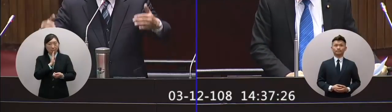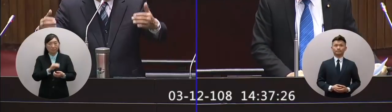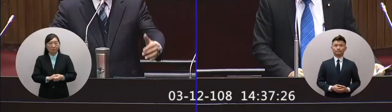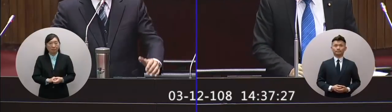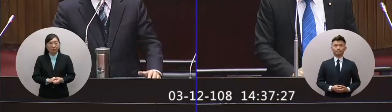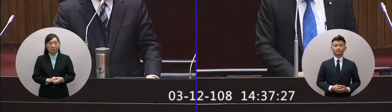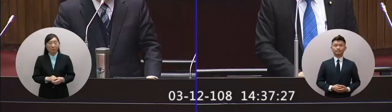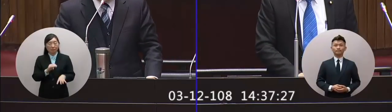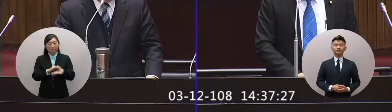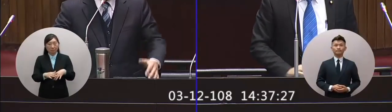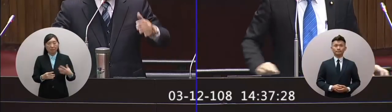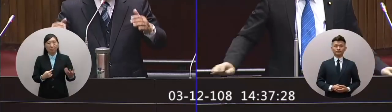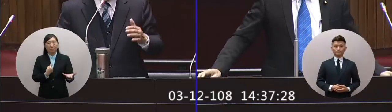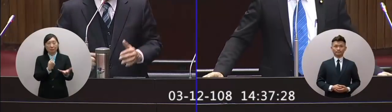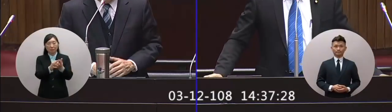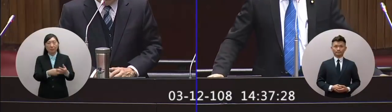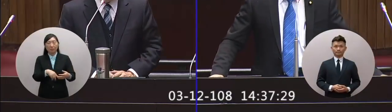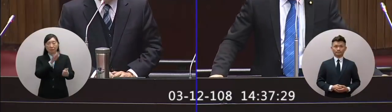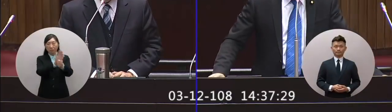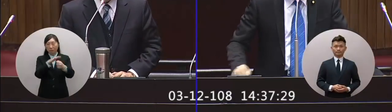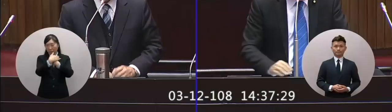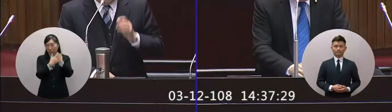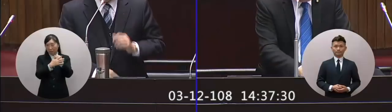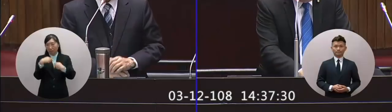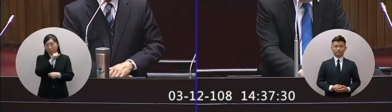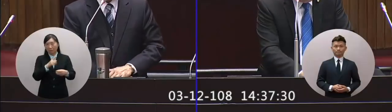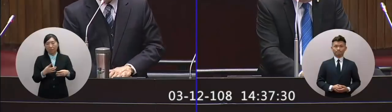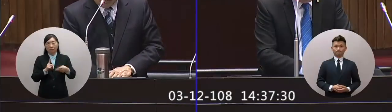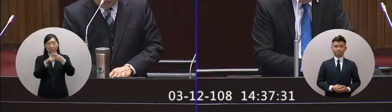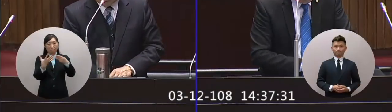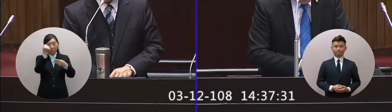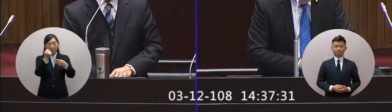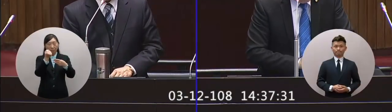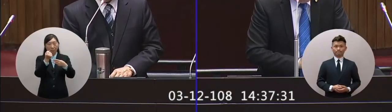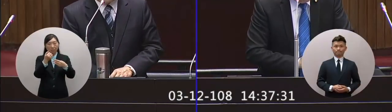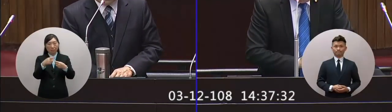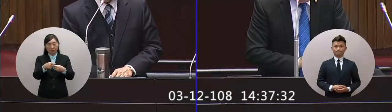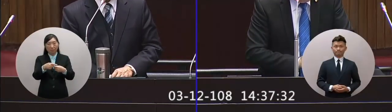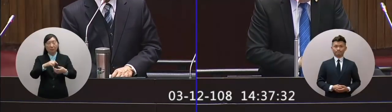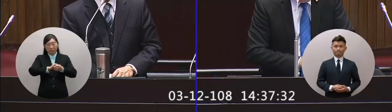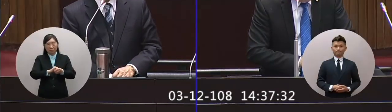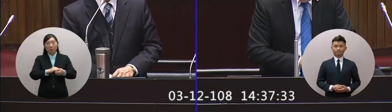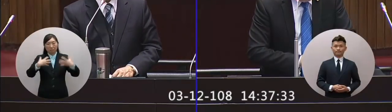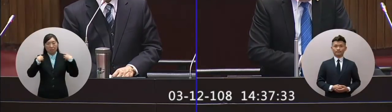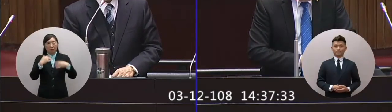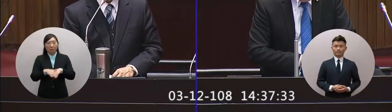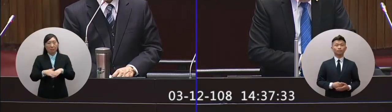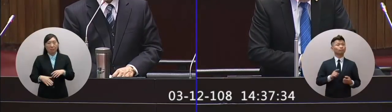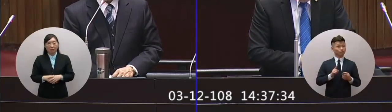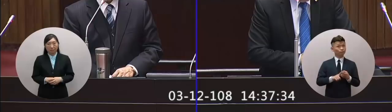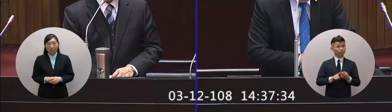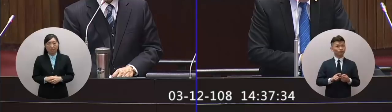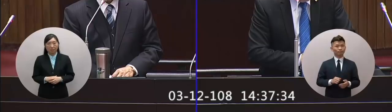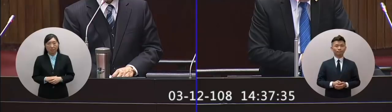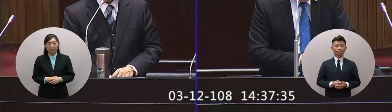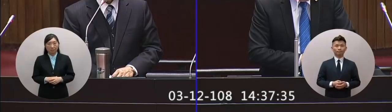以守护台湾主权、福国利民为自己的责任的。 对，这